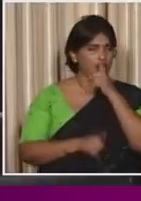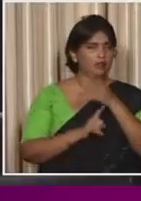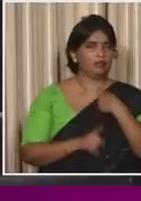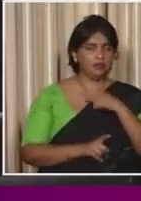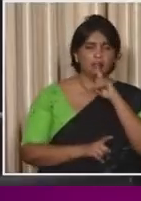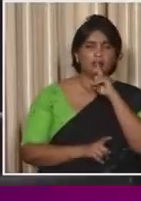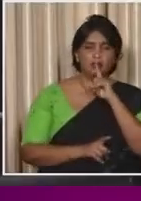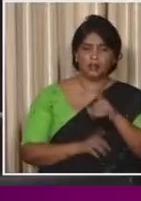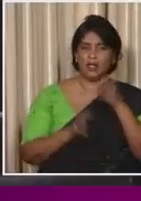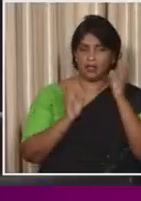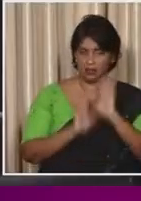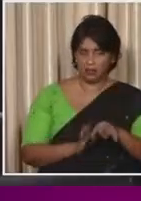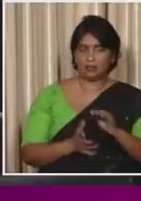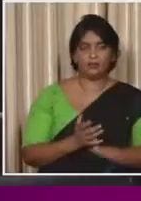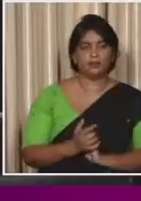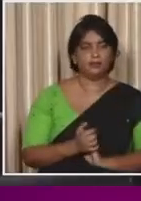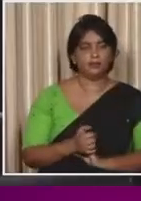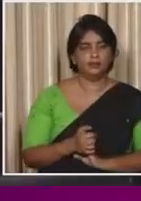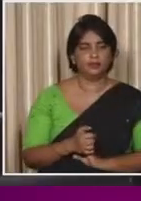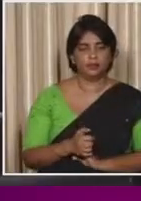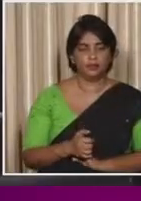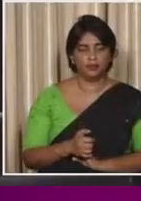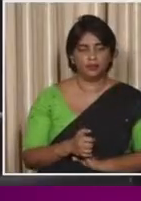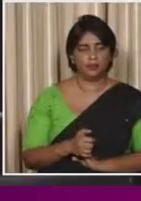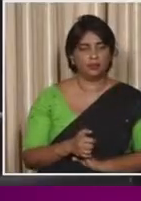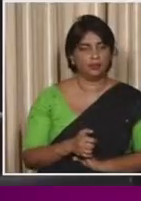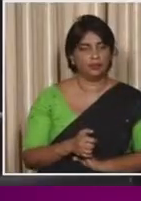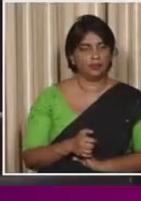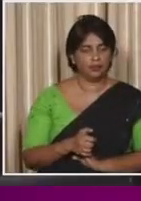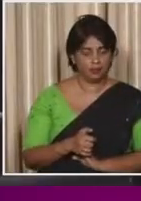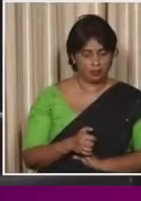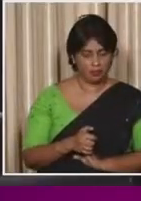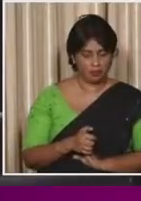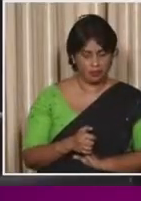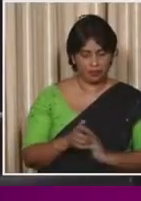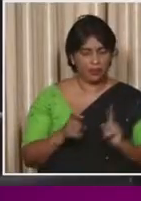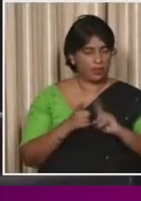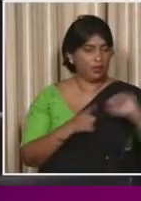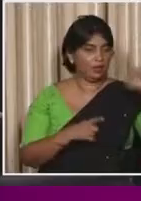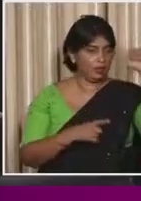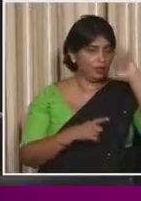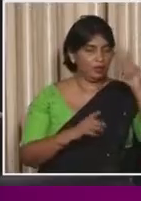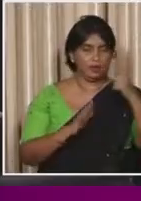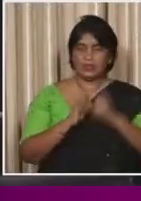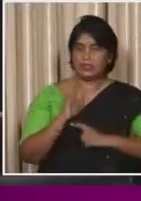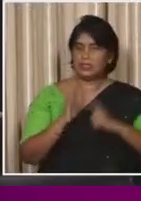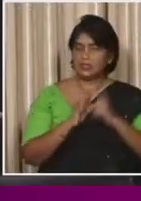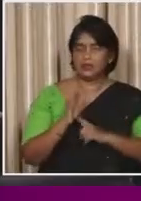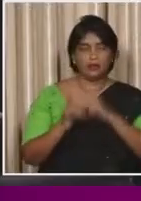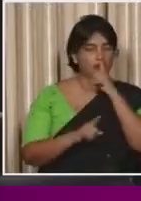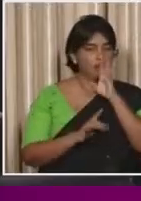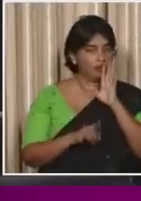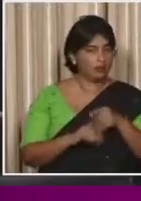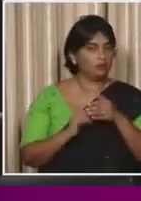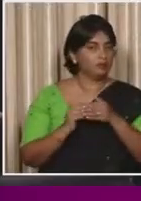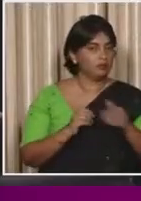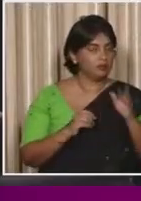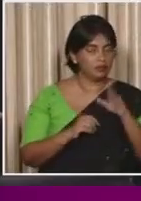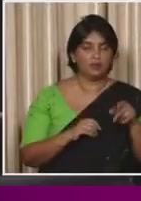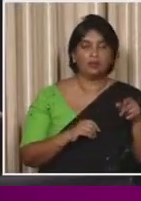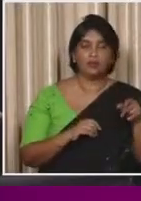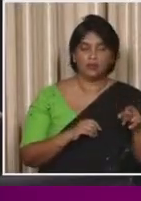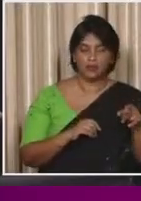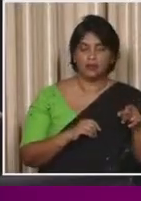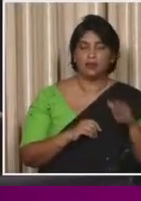கொள்பவர்களும் இருக்கின்றார்கள். அவர்களின் செயற்பாடு நயவஞ்சகமானவை. மனித உரிமைகள், சர்வதேச மனித உரிமை சட்டங்கள்,